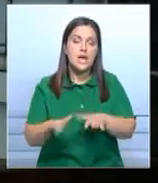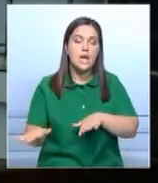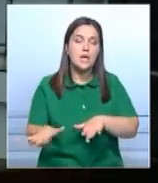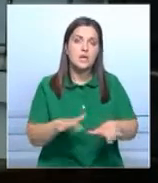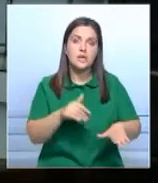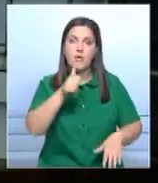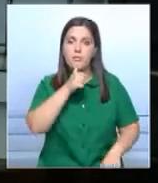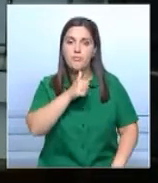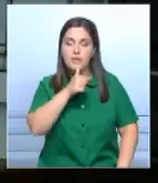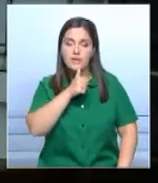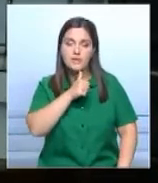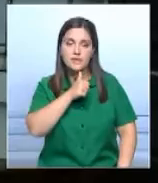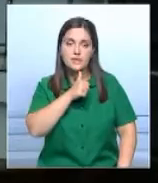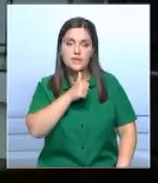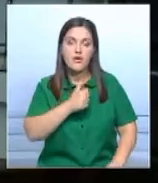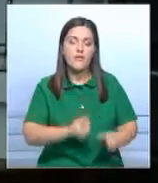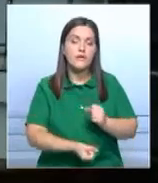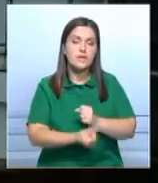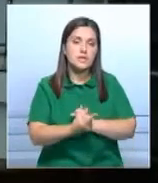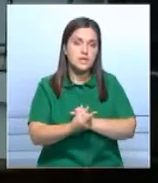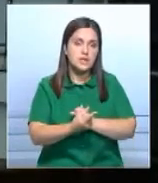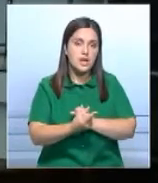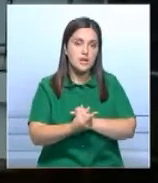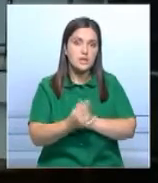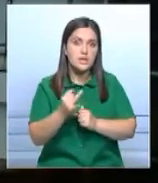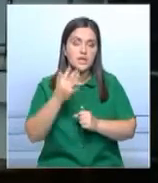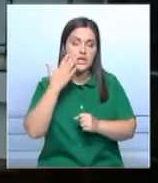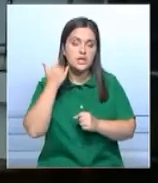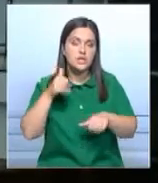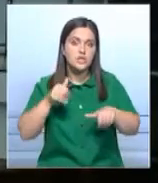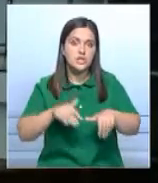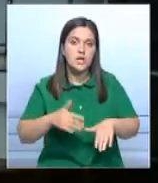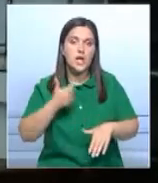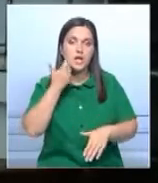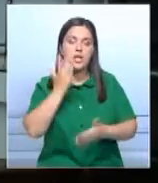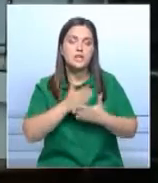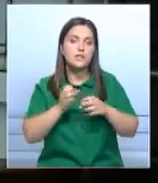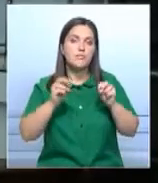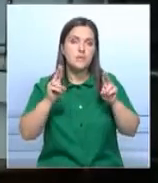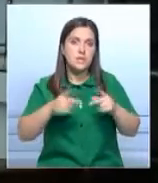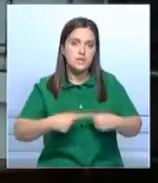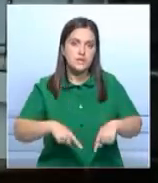моменты, которые возникают, и легче их, конечно, решить, когда есть координационный совет.